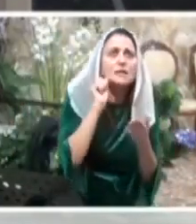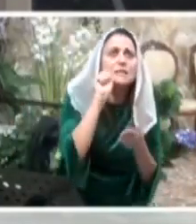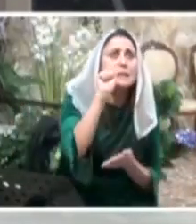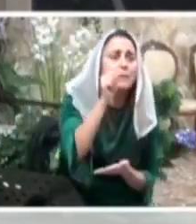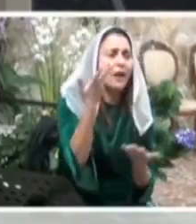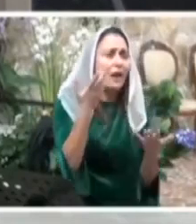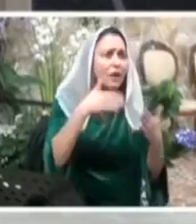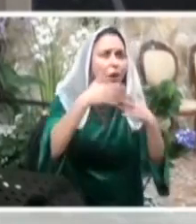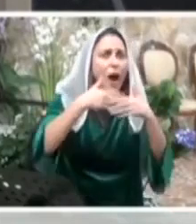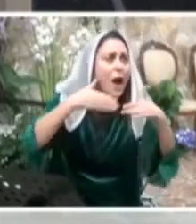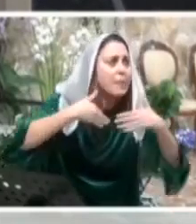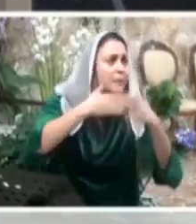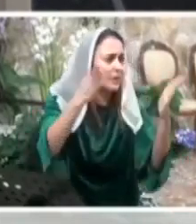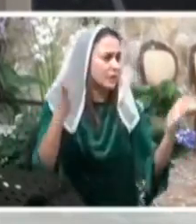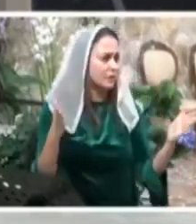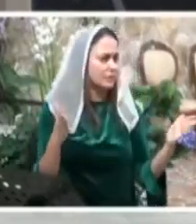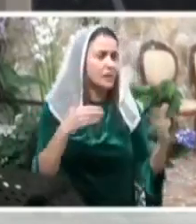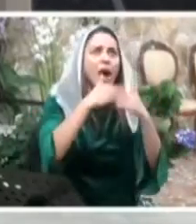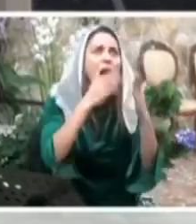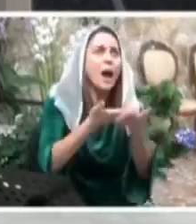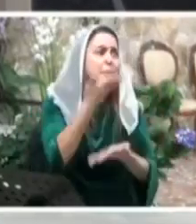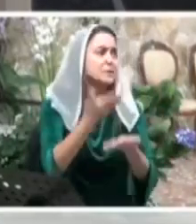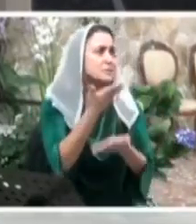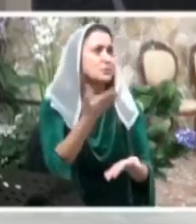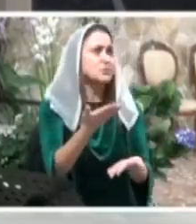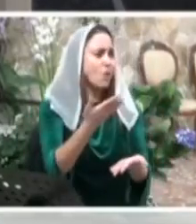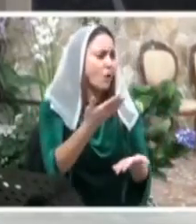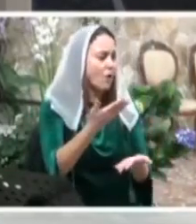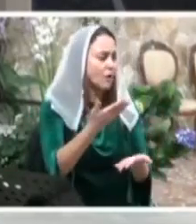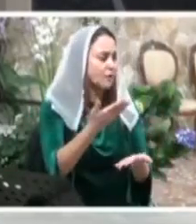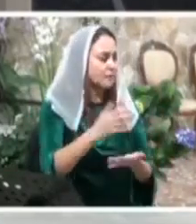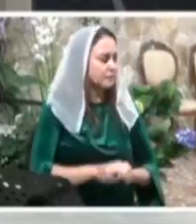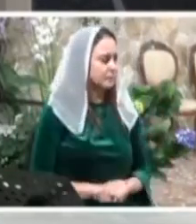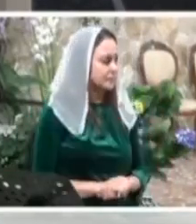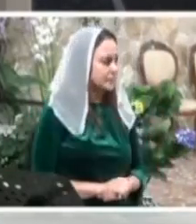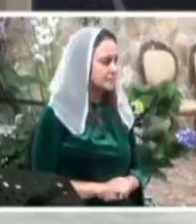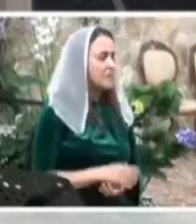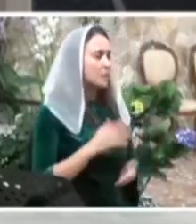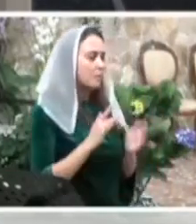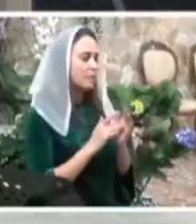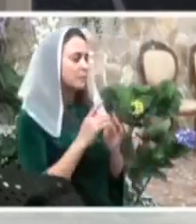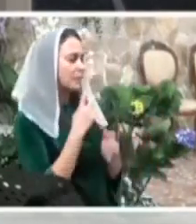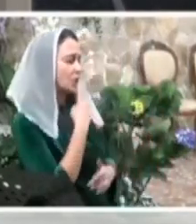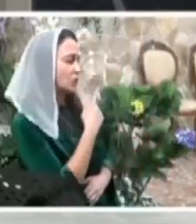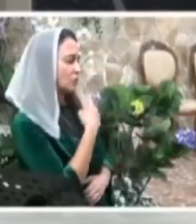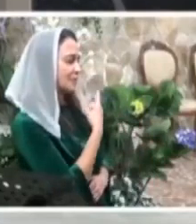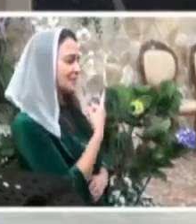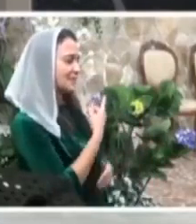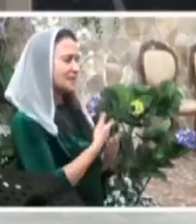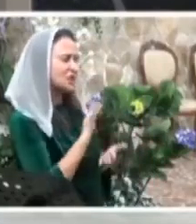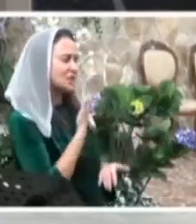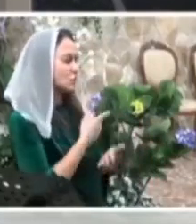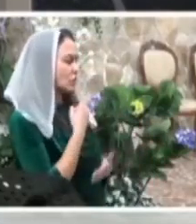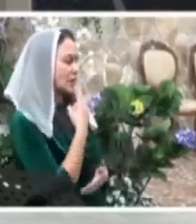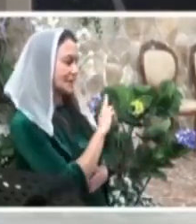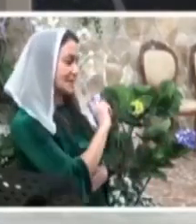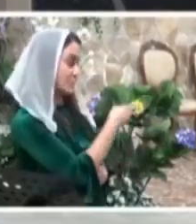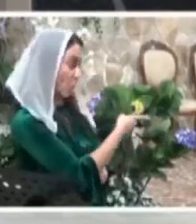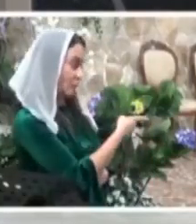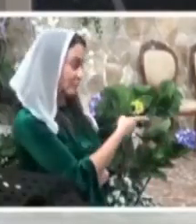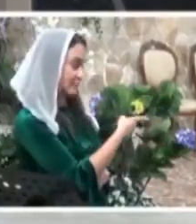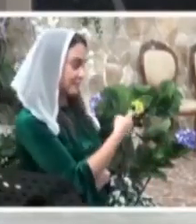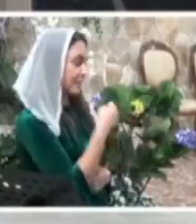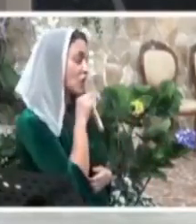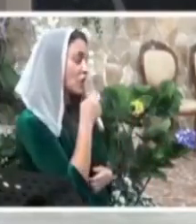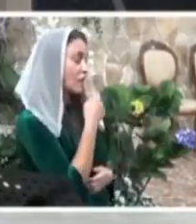Signore, Signore, aprici. Ma egli rispose: io vi dico in